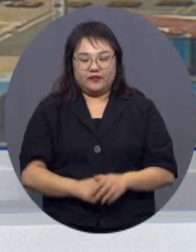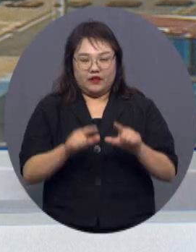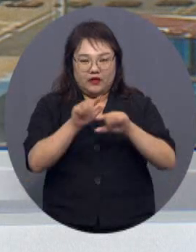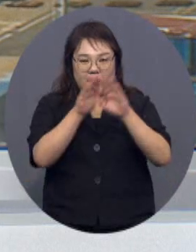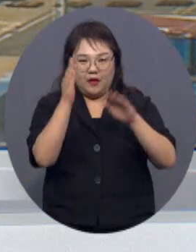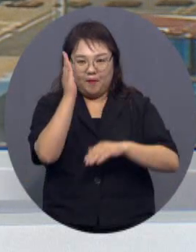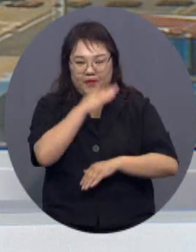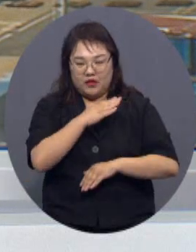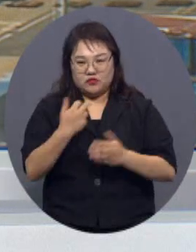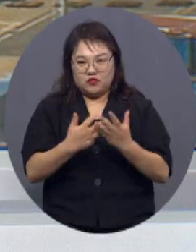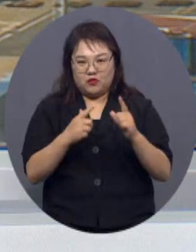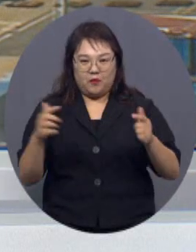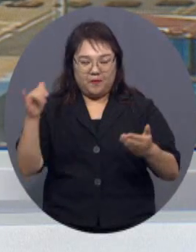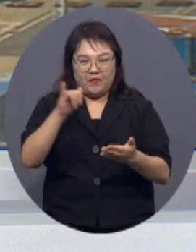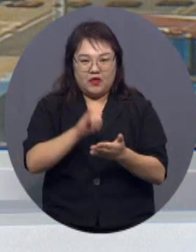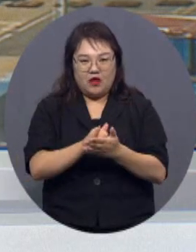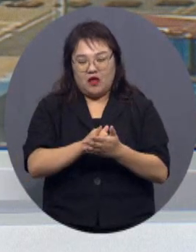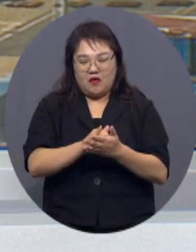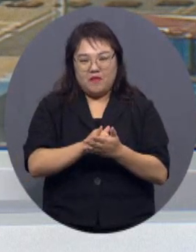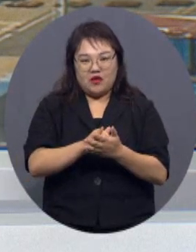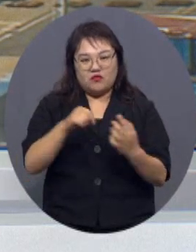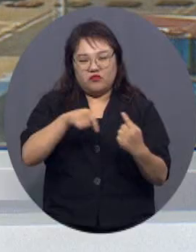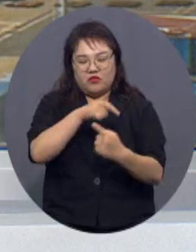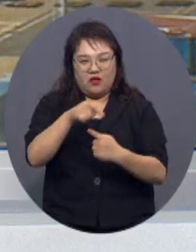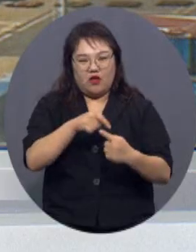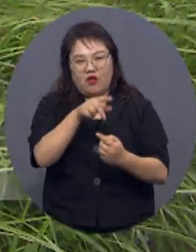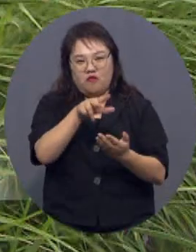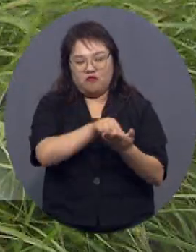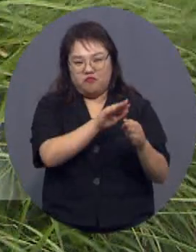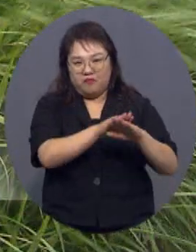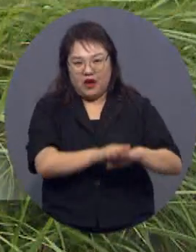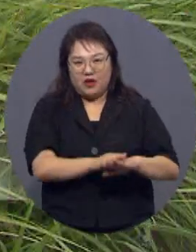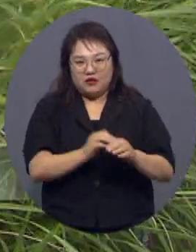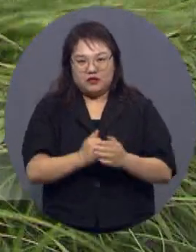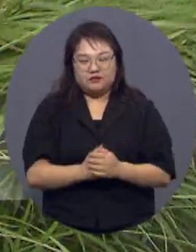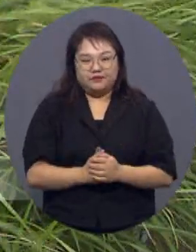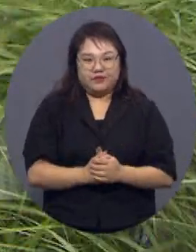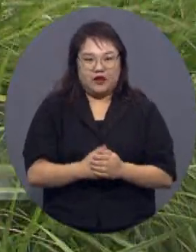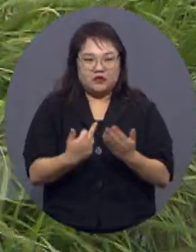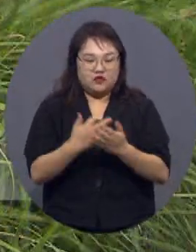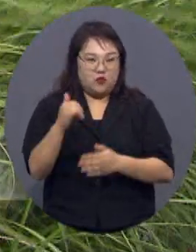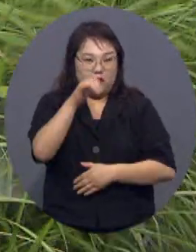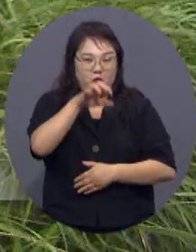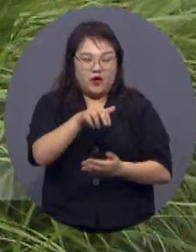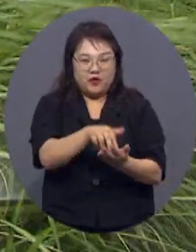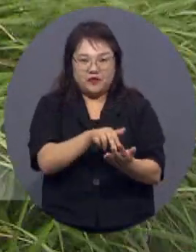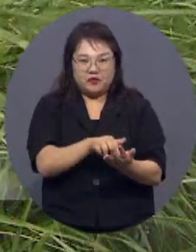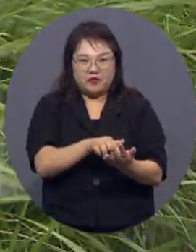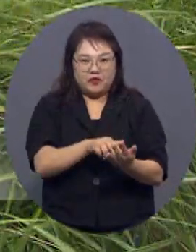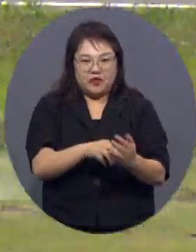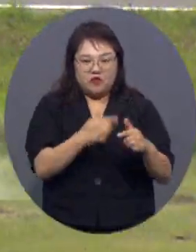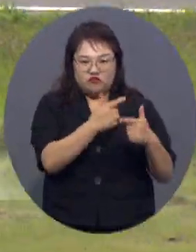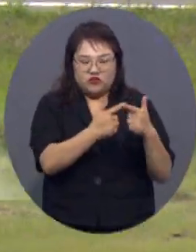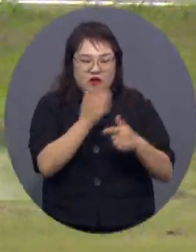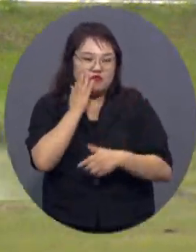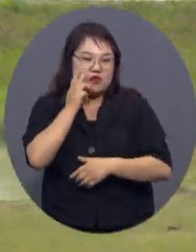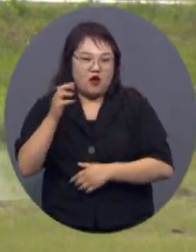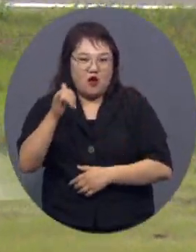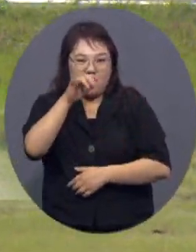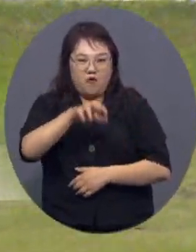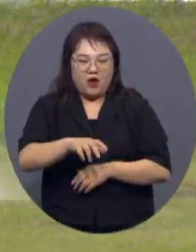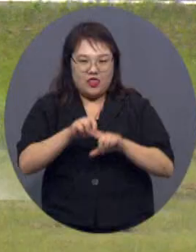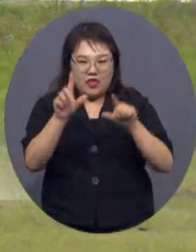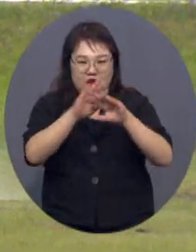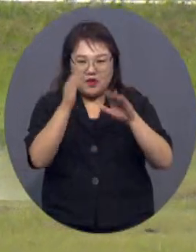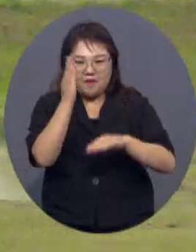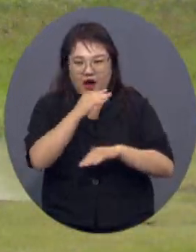기상악화로 제주를 오가는 비행기 운항에 차질이 빚어졌습니다. 한국공항공사 제주공항에 따르면 김해와 울산공항 등의